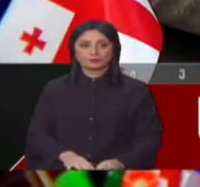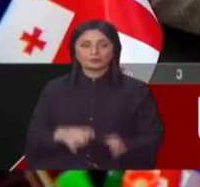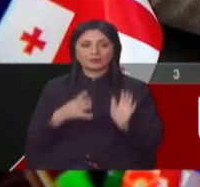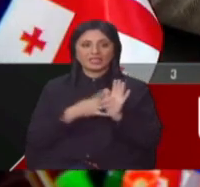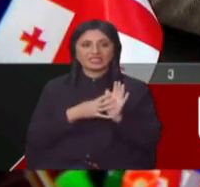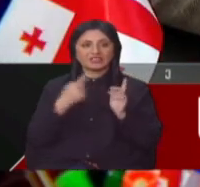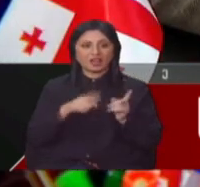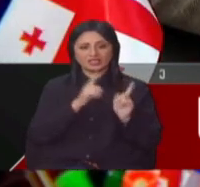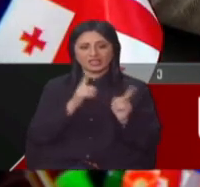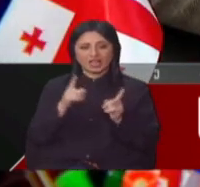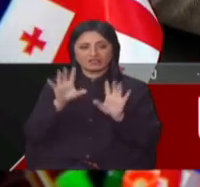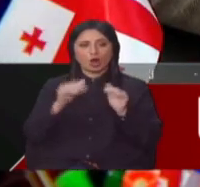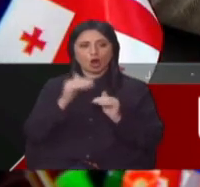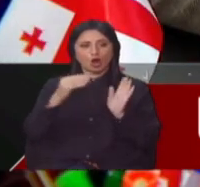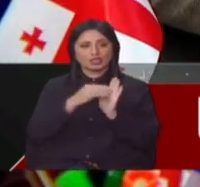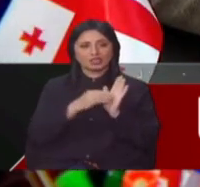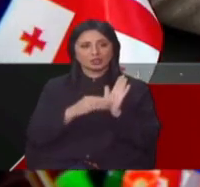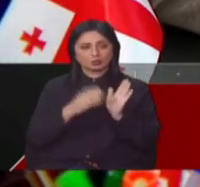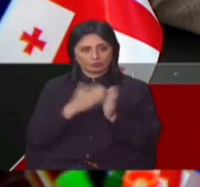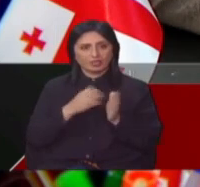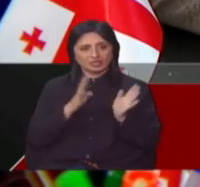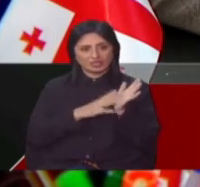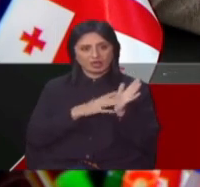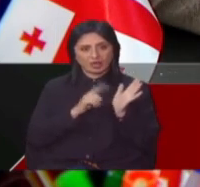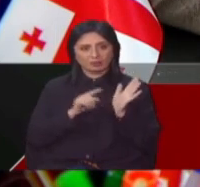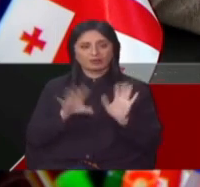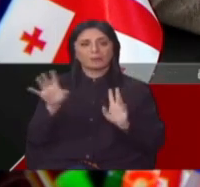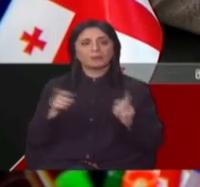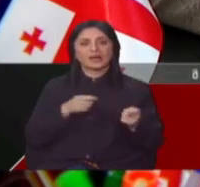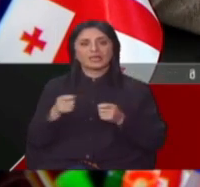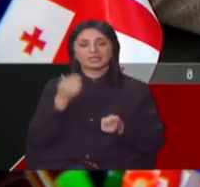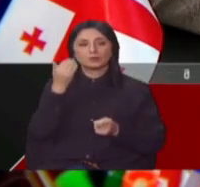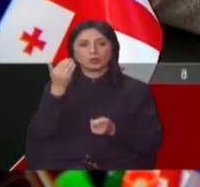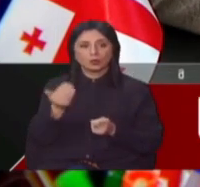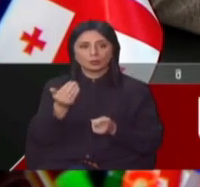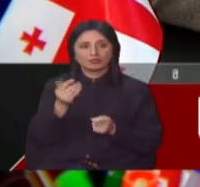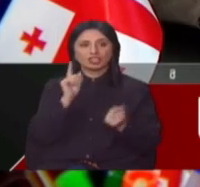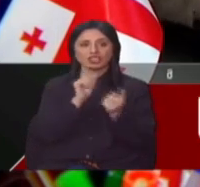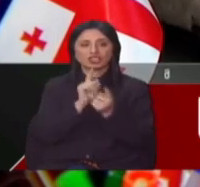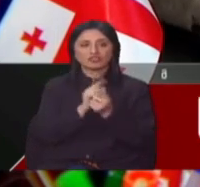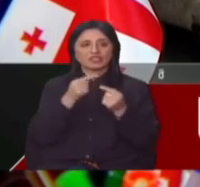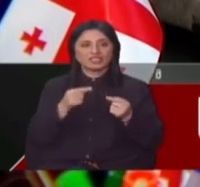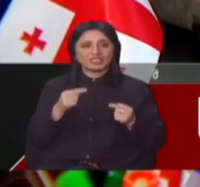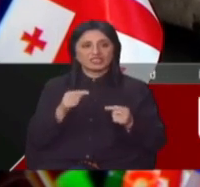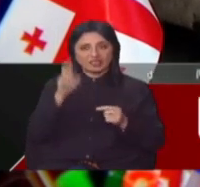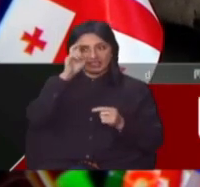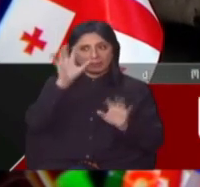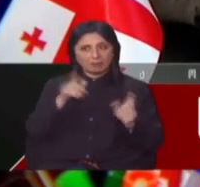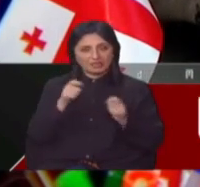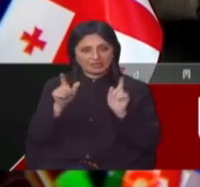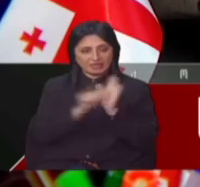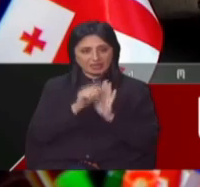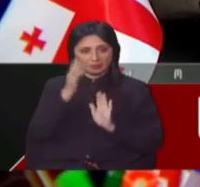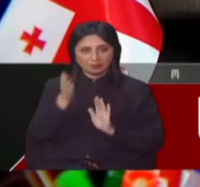სხვადასხვა ეპიზოდი არის კონსტიტუციო წარდგენებაში მოყვანილი. ეს არის პრეზიდენტის შეხვედრები სხვადასხვა სახელმწიფოს